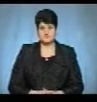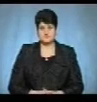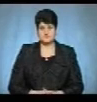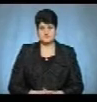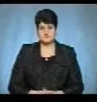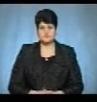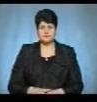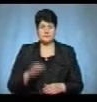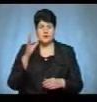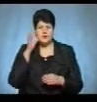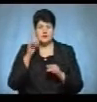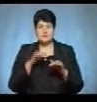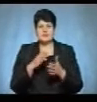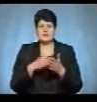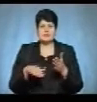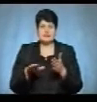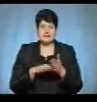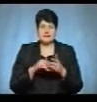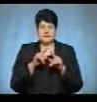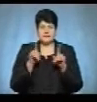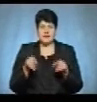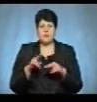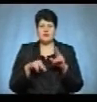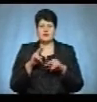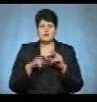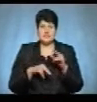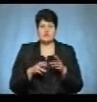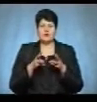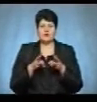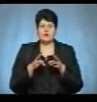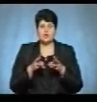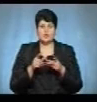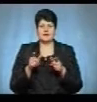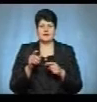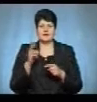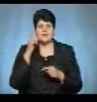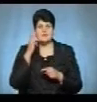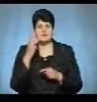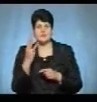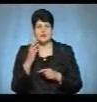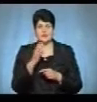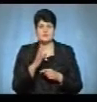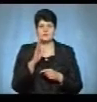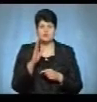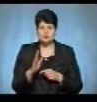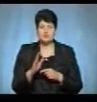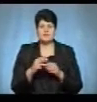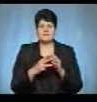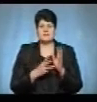Слухання справи про скасування декларації на будівництво торф'яної котельні на вулиці Київська, 3С відбудеться 18 квітня